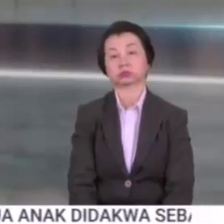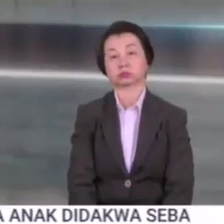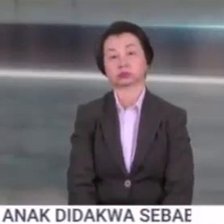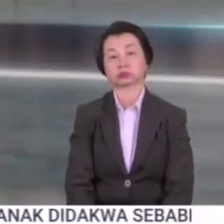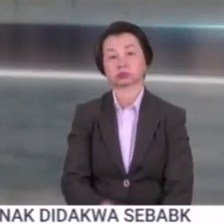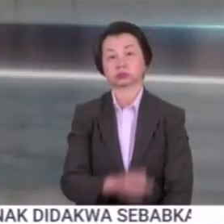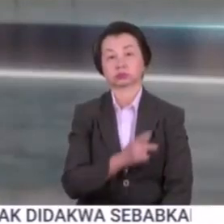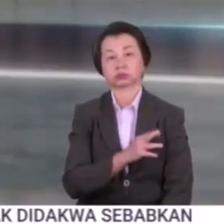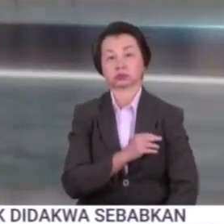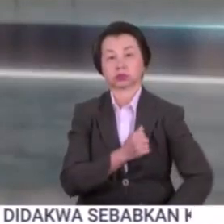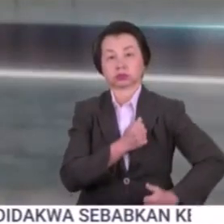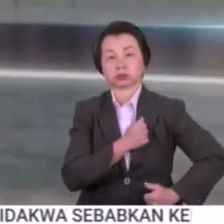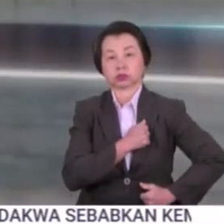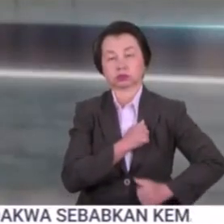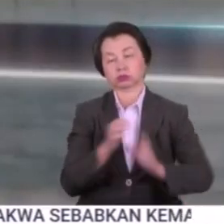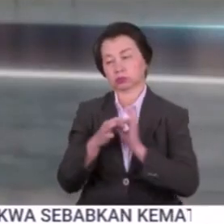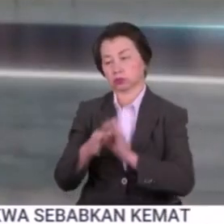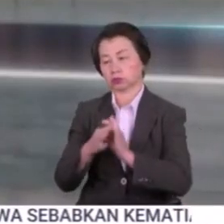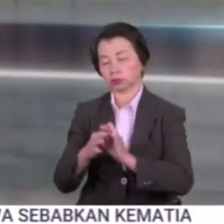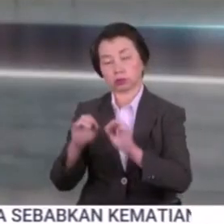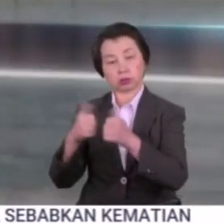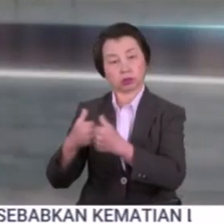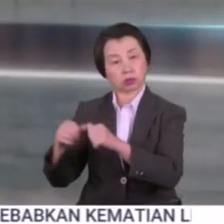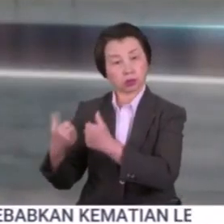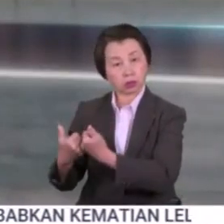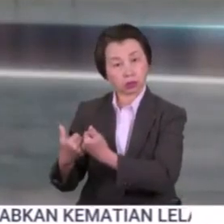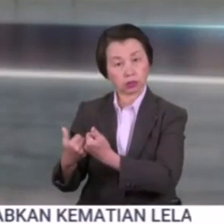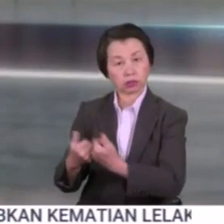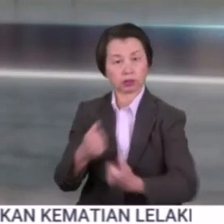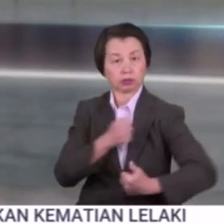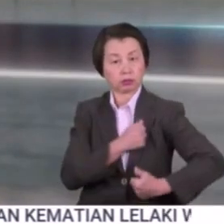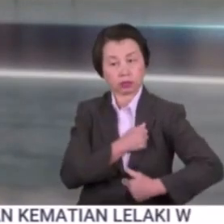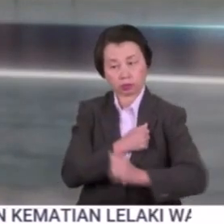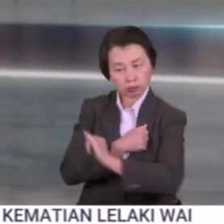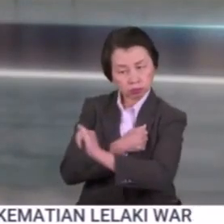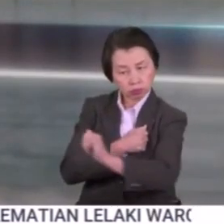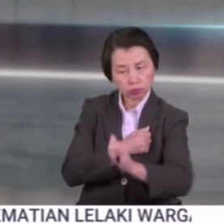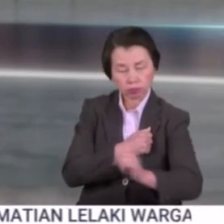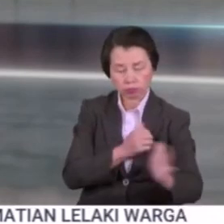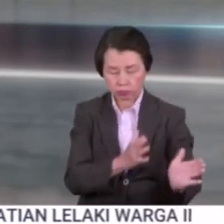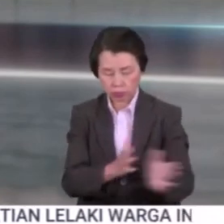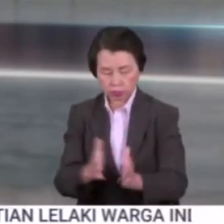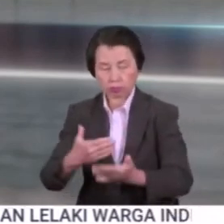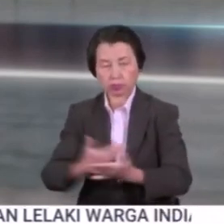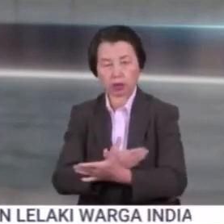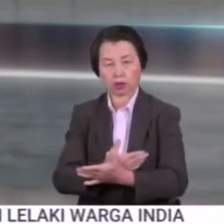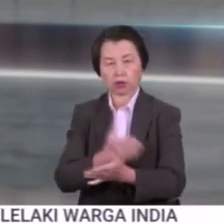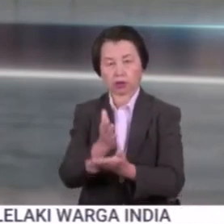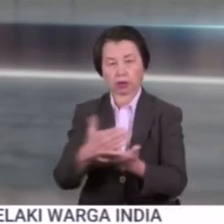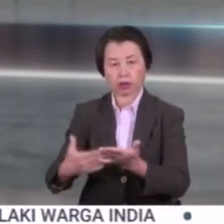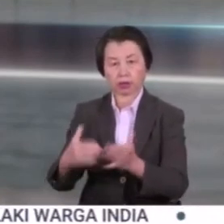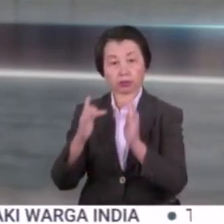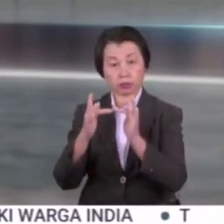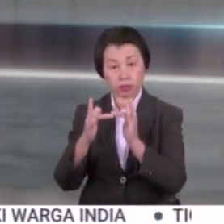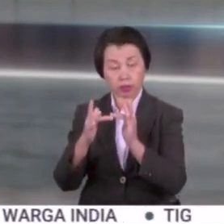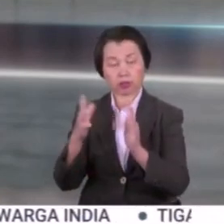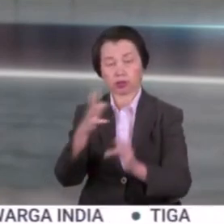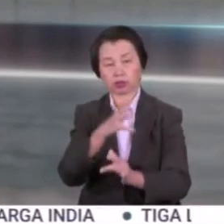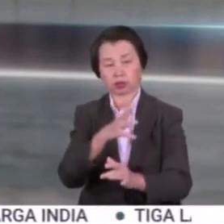Kementerian Pertahanan akan bekerjasama dengan pelbagai agensi utama sektor pertahanan bagi merangka struktur baharu bahagian Siber